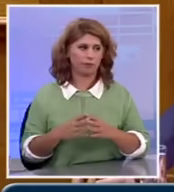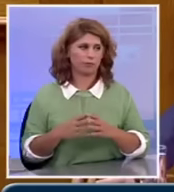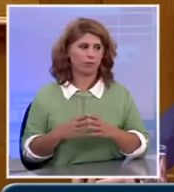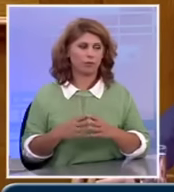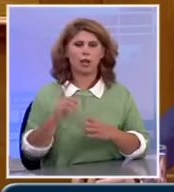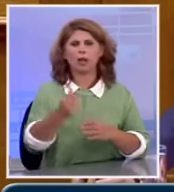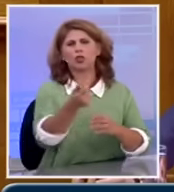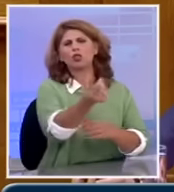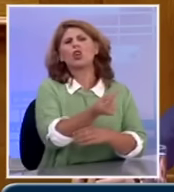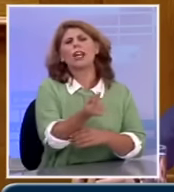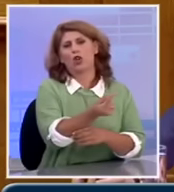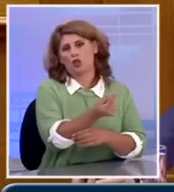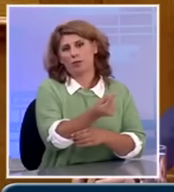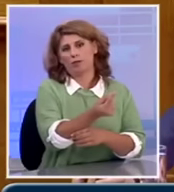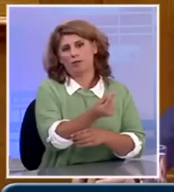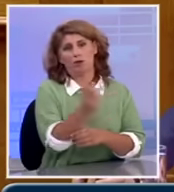μιας